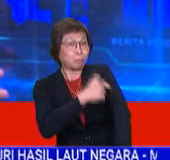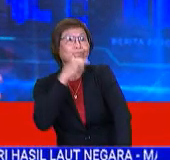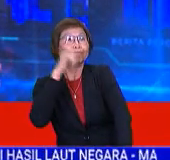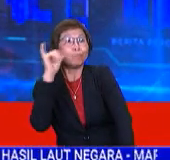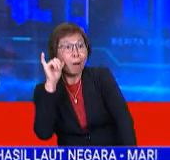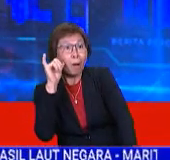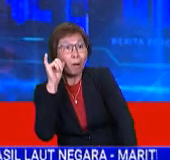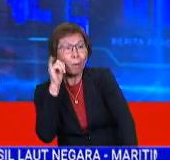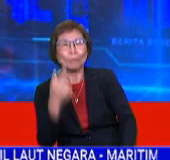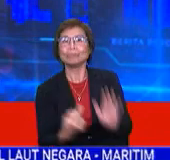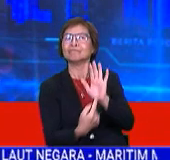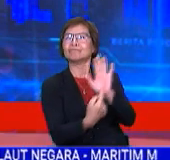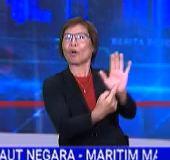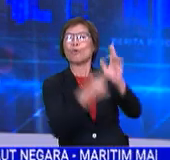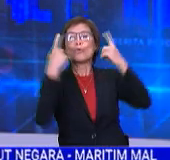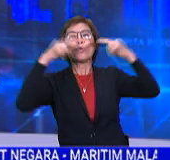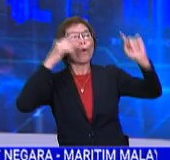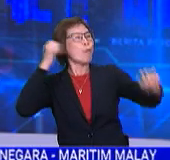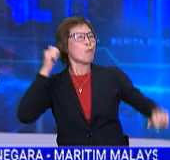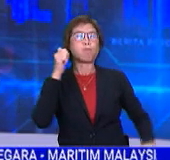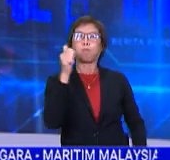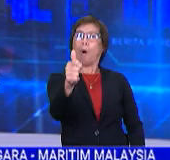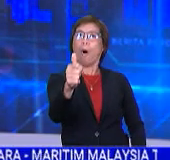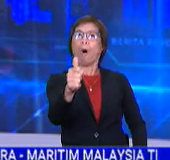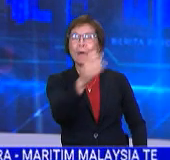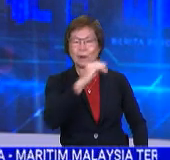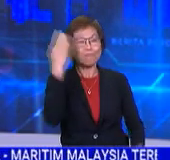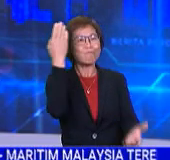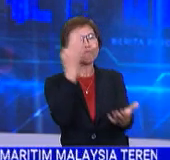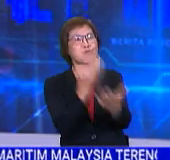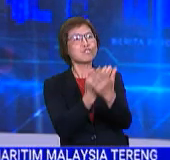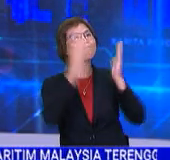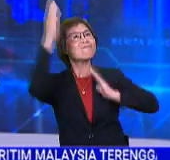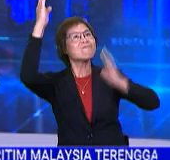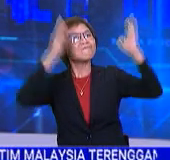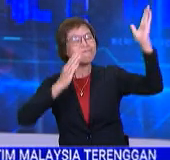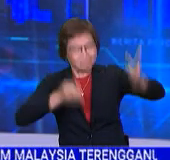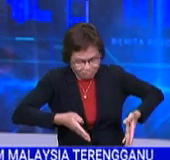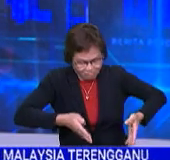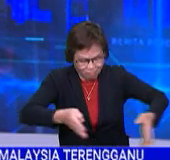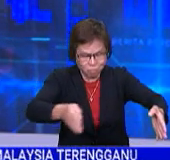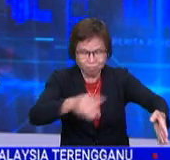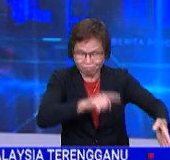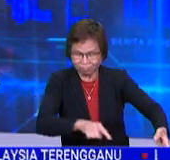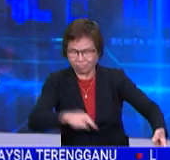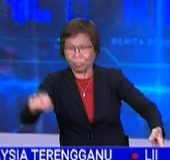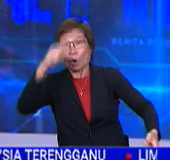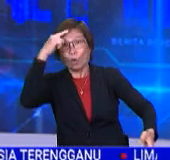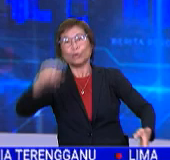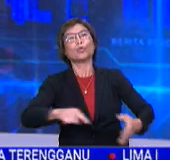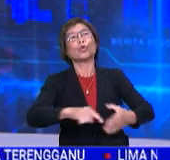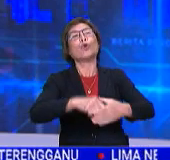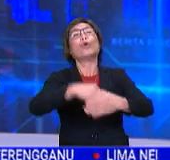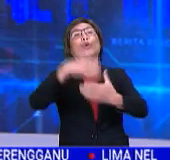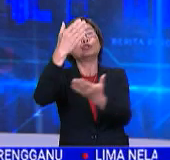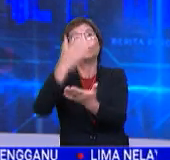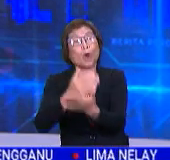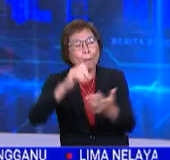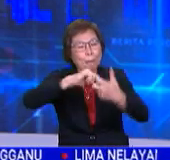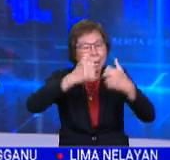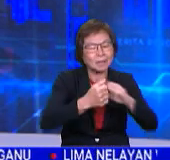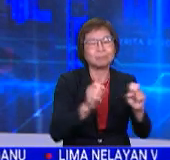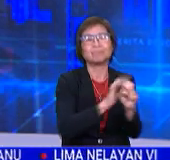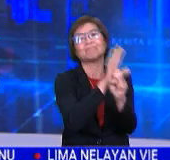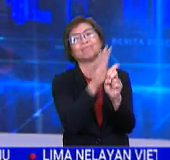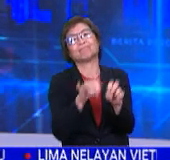semalam merupakan pencapaian baik sekaligus membuktikan negara berada dalam landasan tepat untuk keluar daripada kembelut